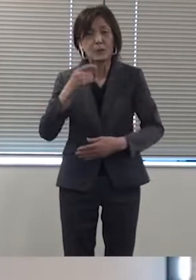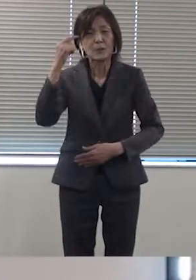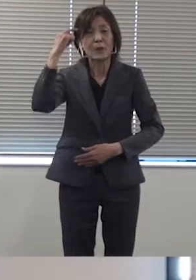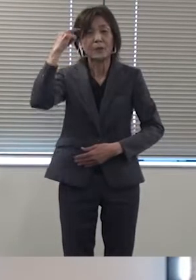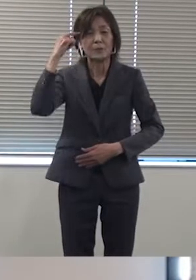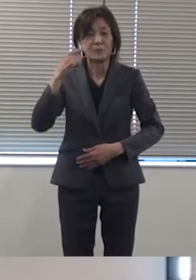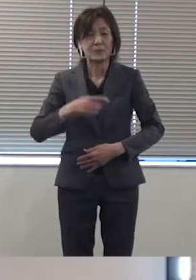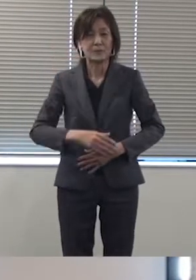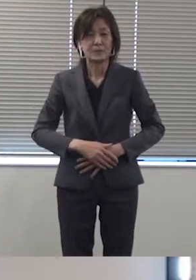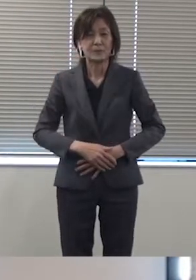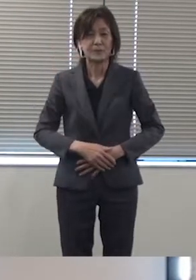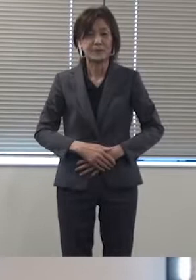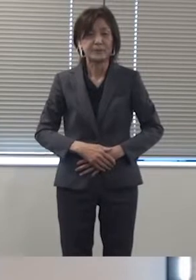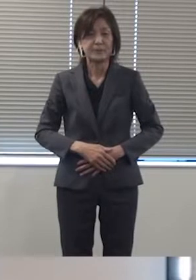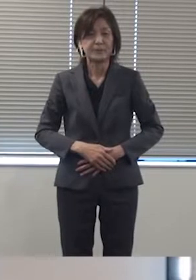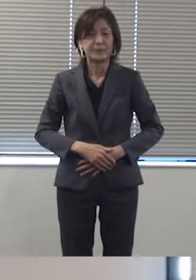して、